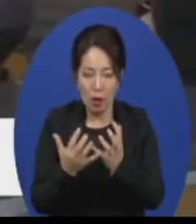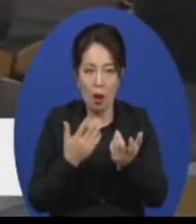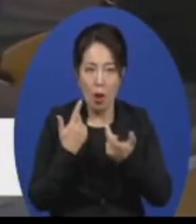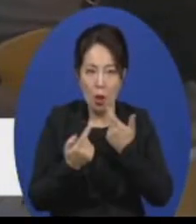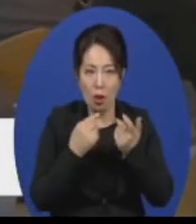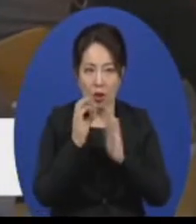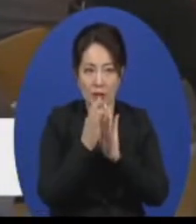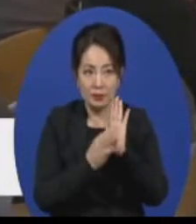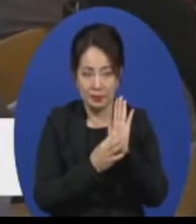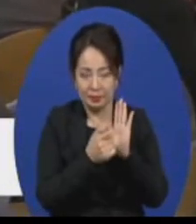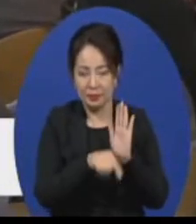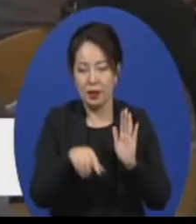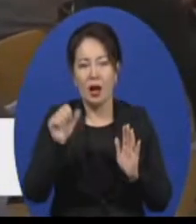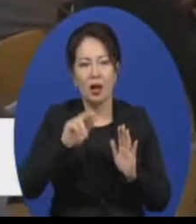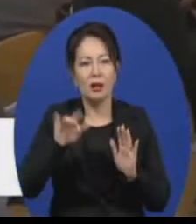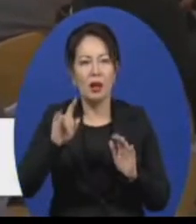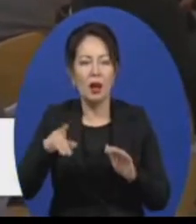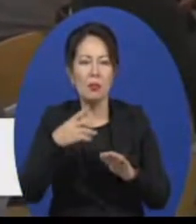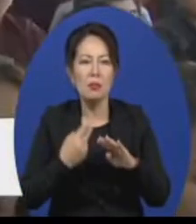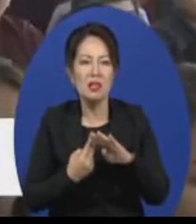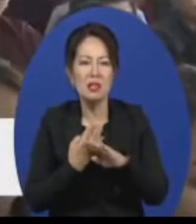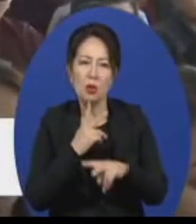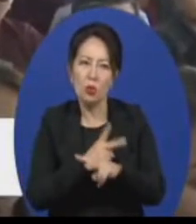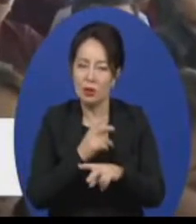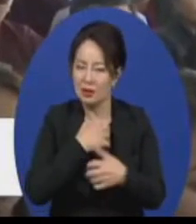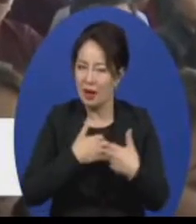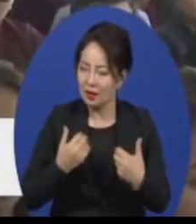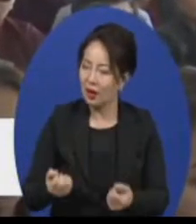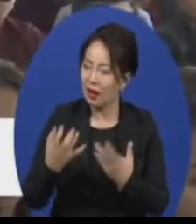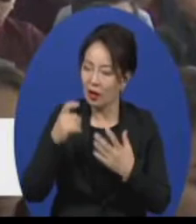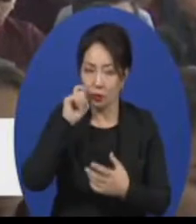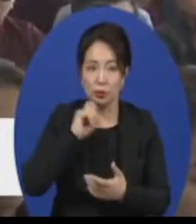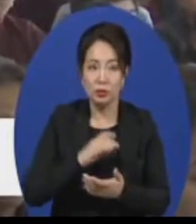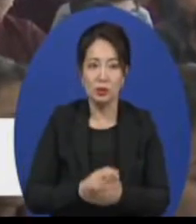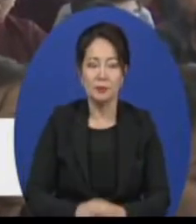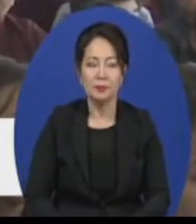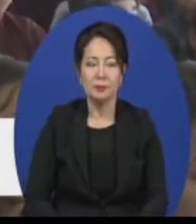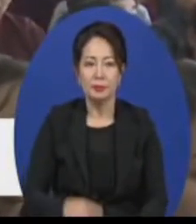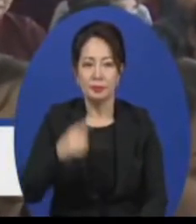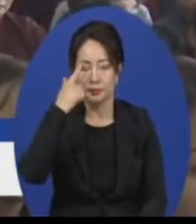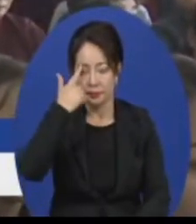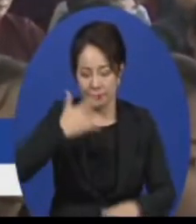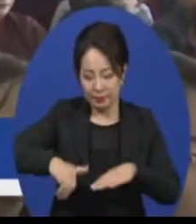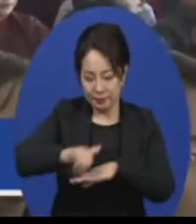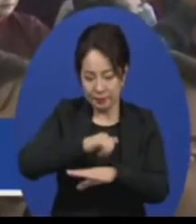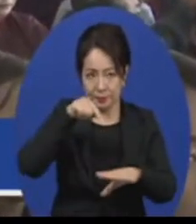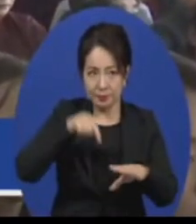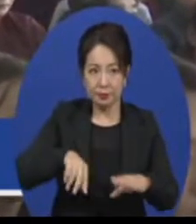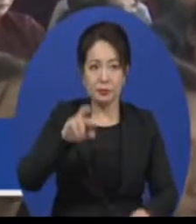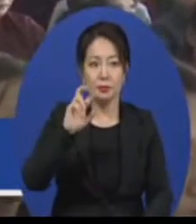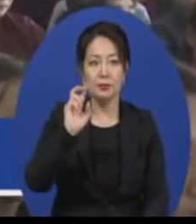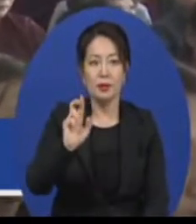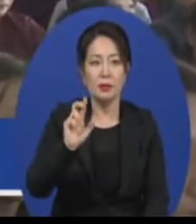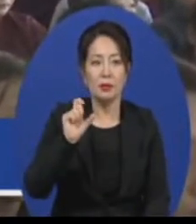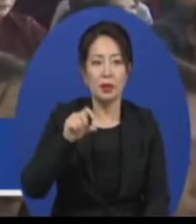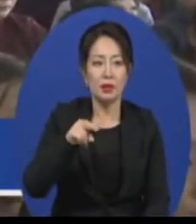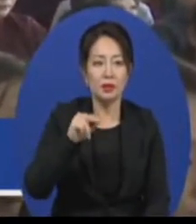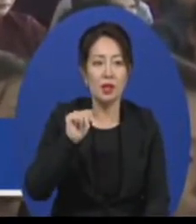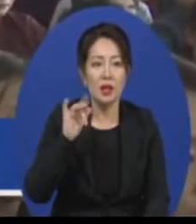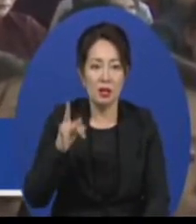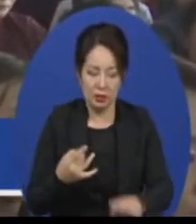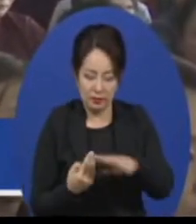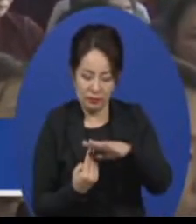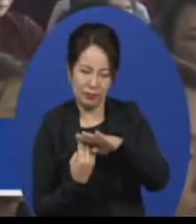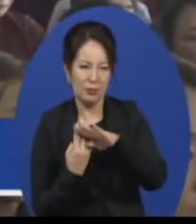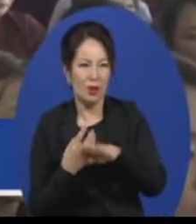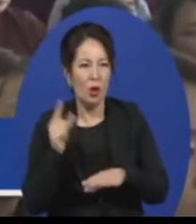иргэд бэлчээрийн хувийг яаруучлан гаргахыг хүссэн. Нэр нь энэ Монгол орны бичгээс одоо бас янз янзын байдлаар эсэл хамстай байх шиг